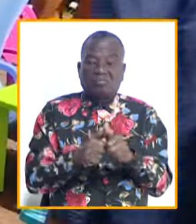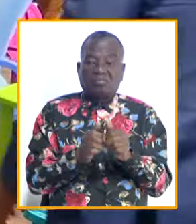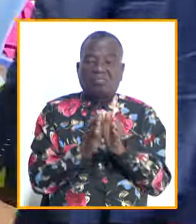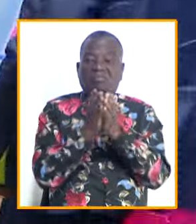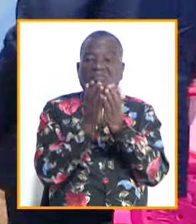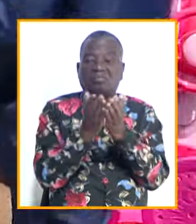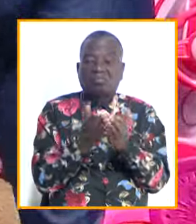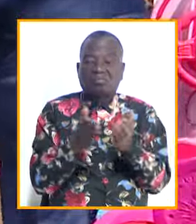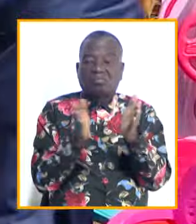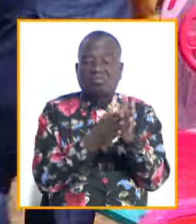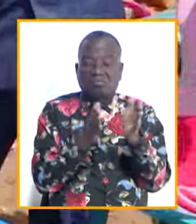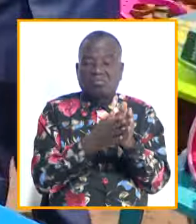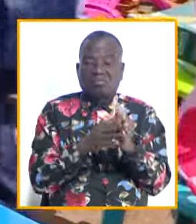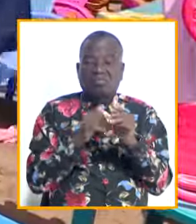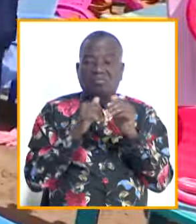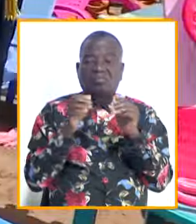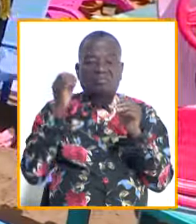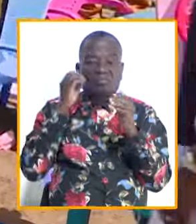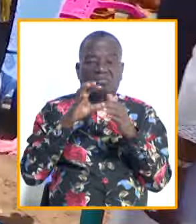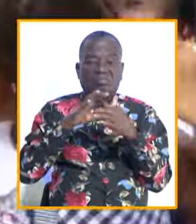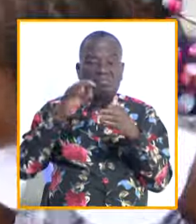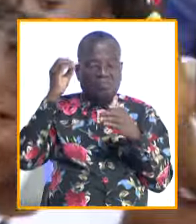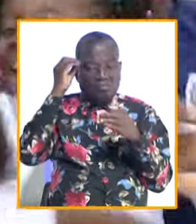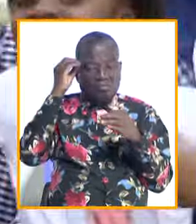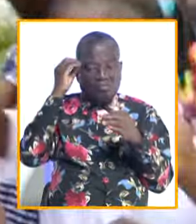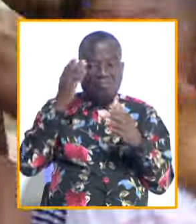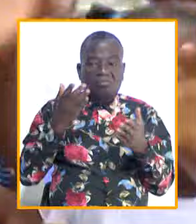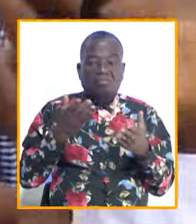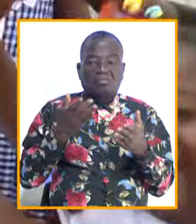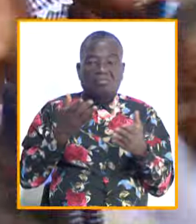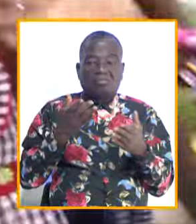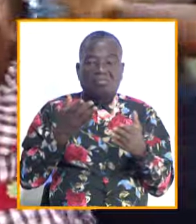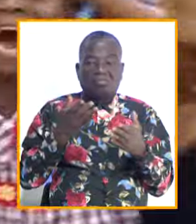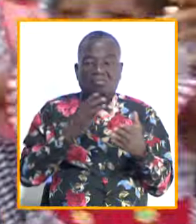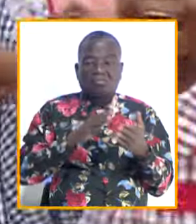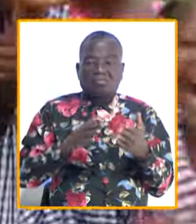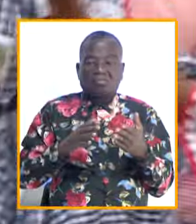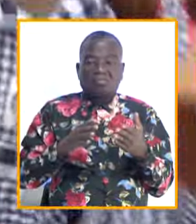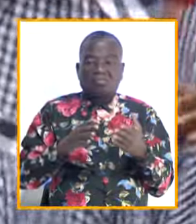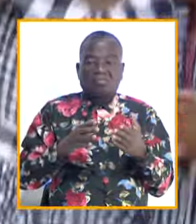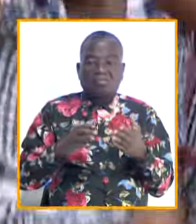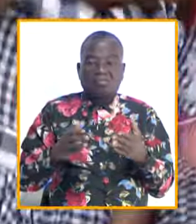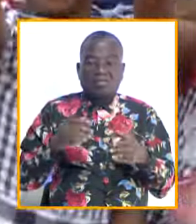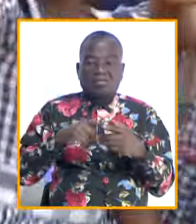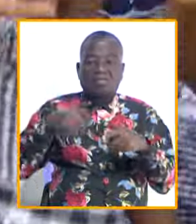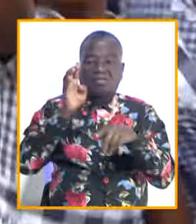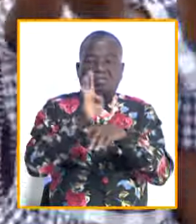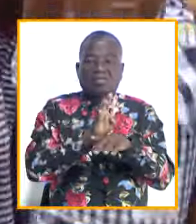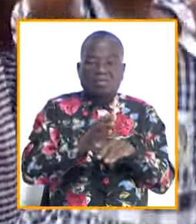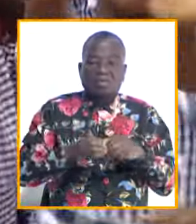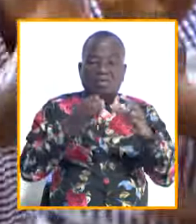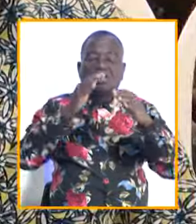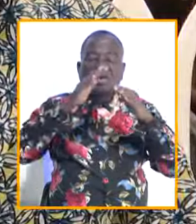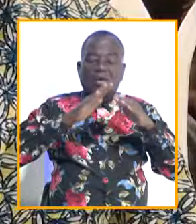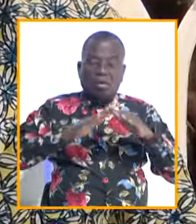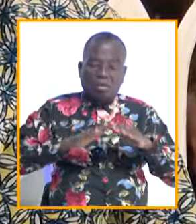scolaires de la première dame, Dominique Ouattara, à travers sa fondation Children of Africa, à la ville de Boaké, vient donner un